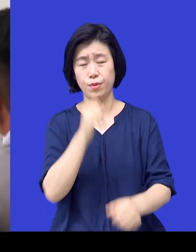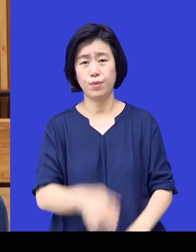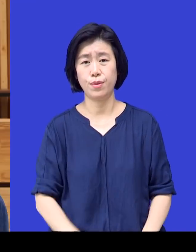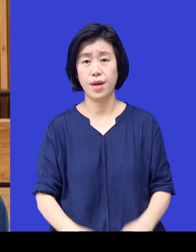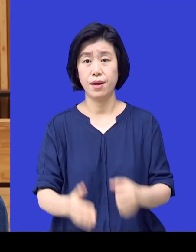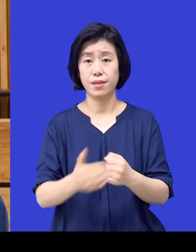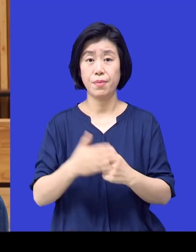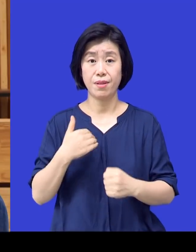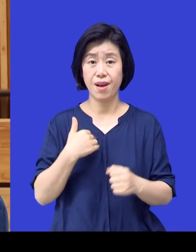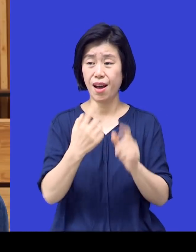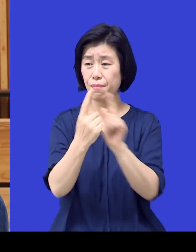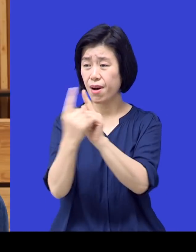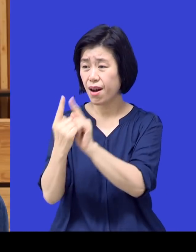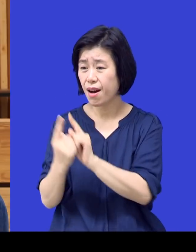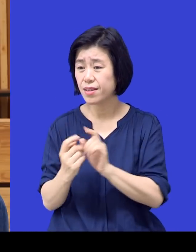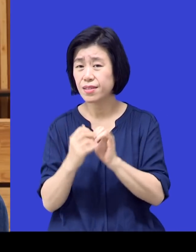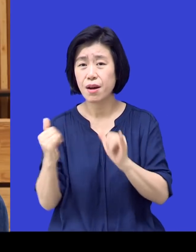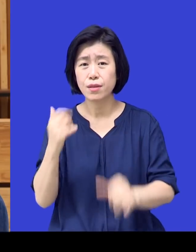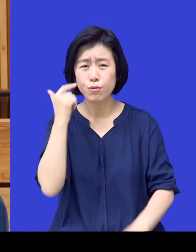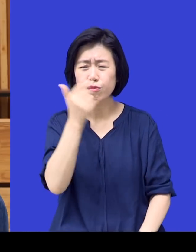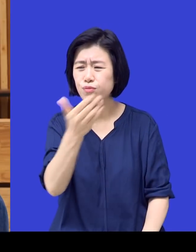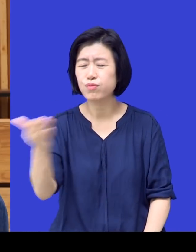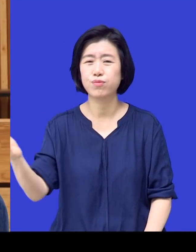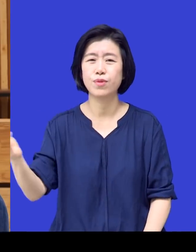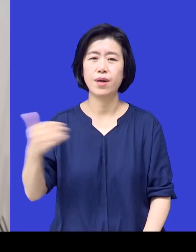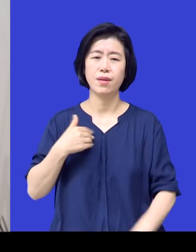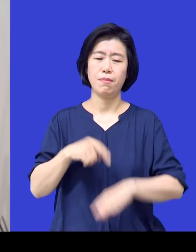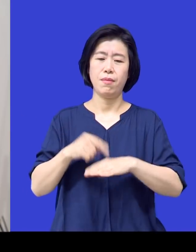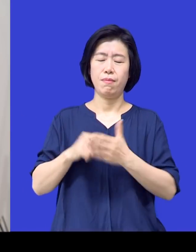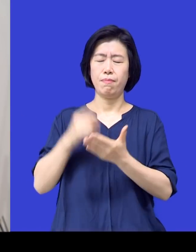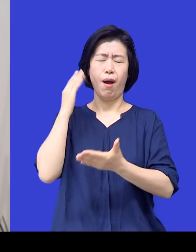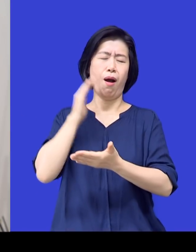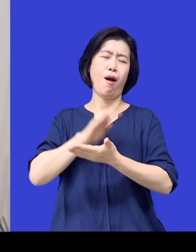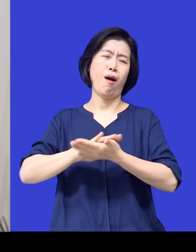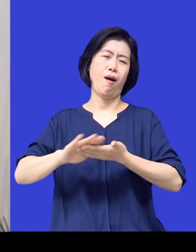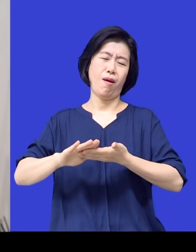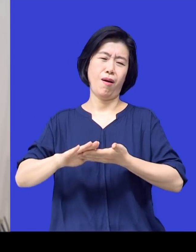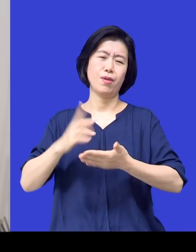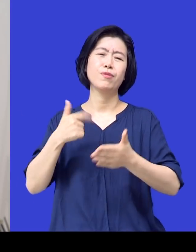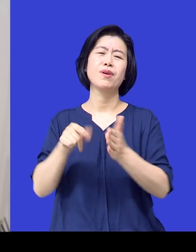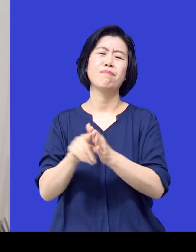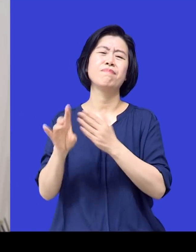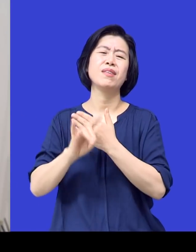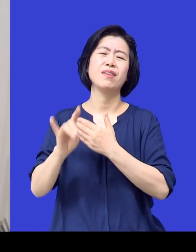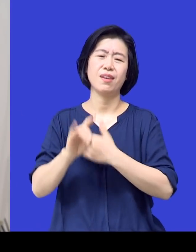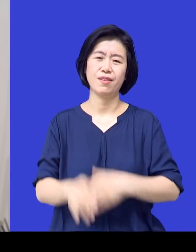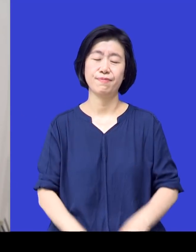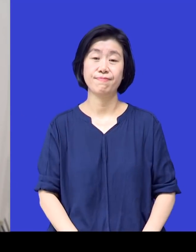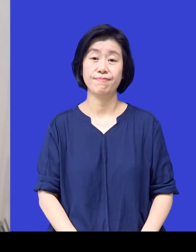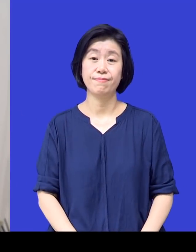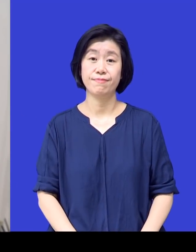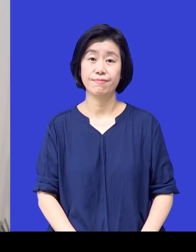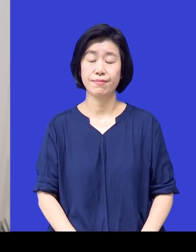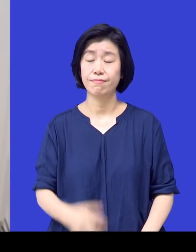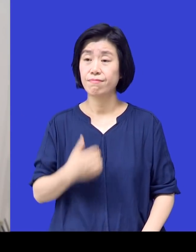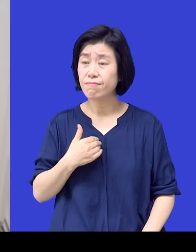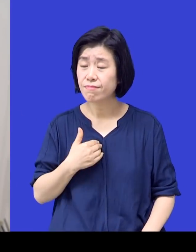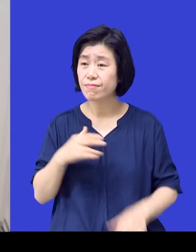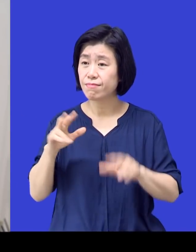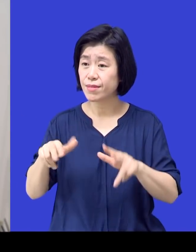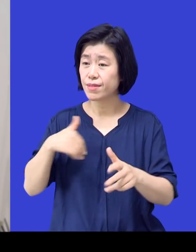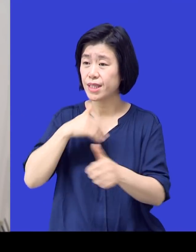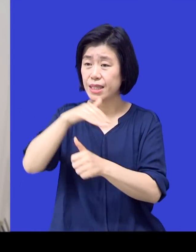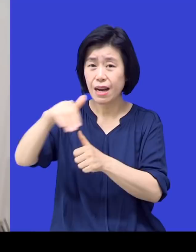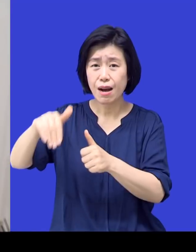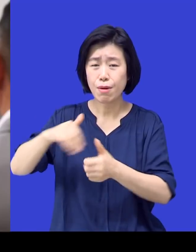하기 시작했어요. 제 마음을 좀 편하게 하려고. 예. 그러면서 뭐 이런 일에 이렇고 뭐 이렇게 하지 말라고 그러고 확률도 없고